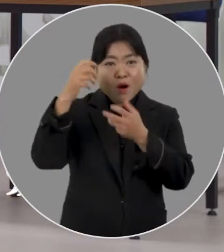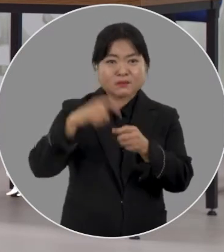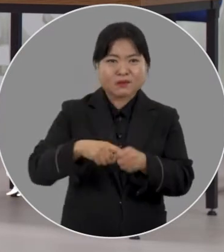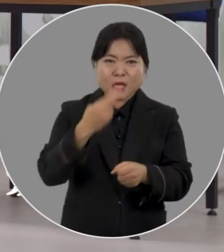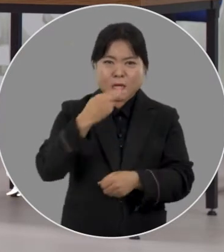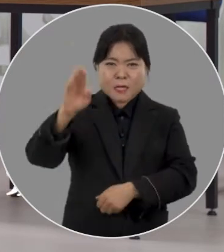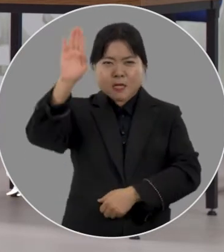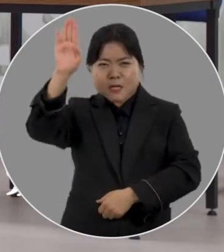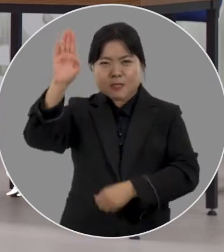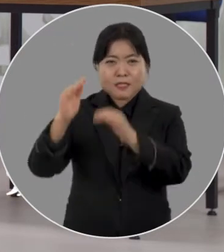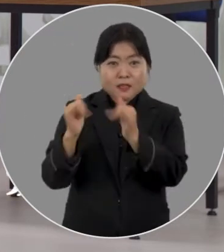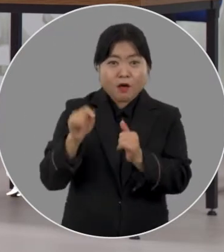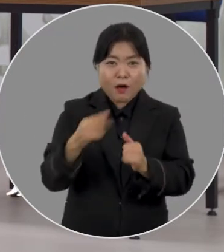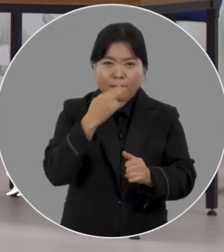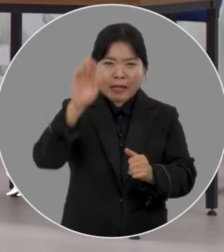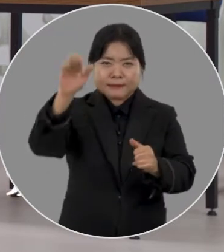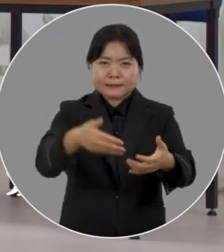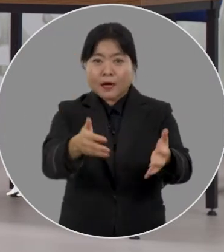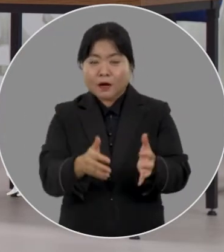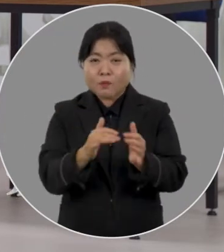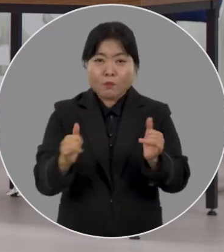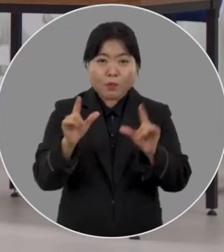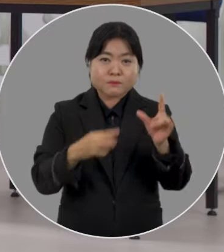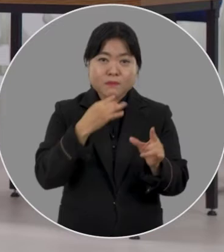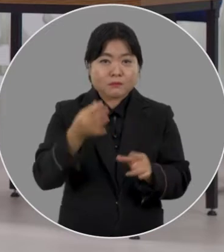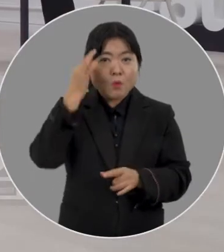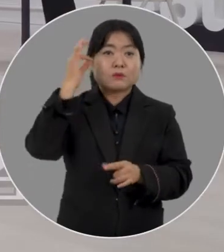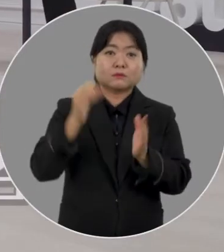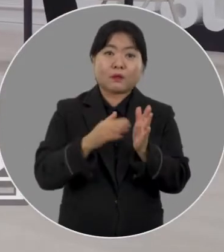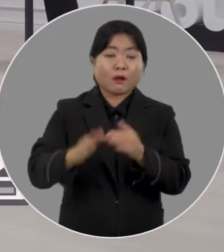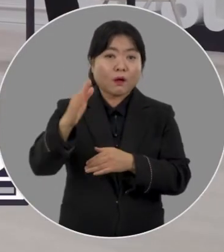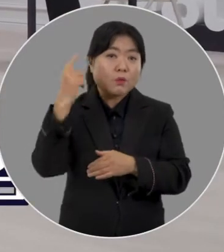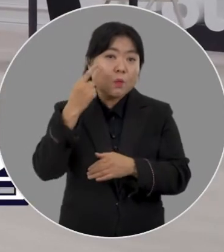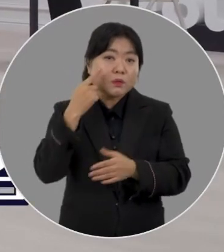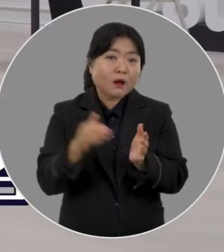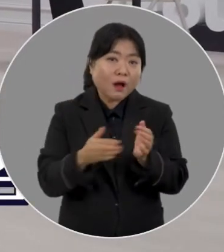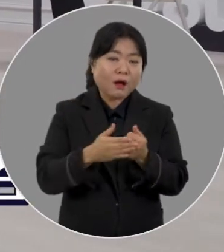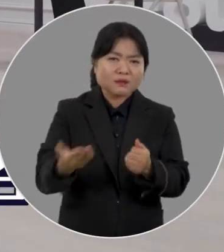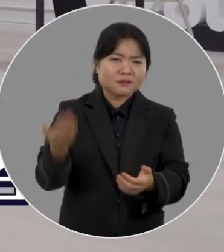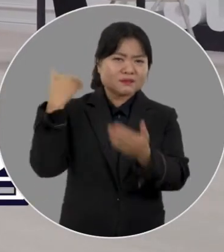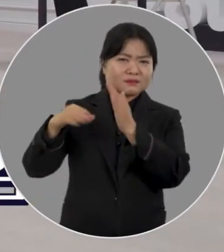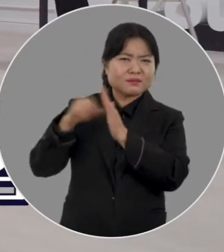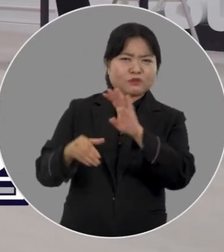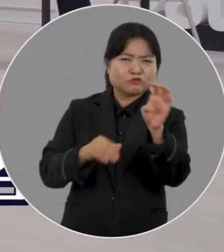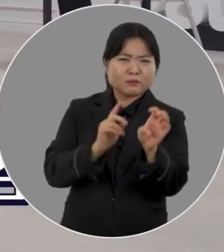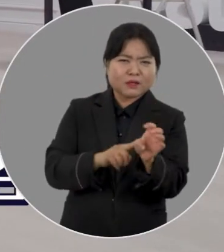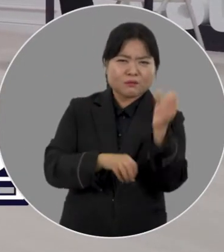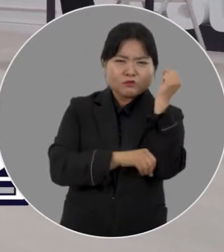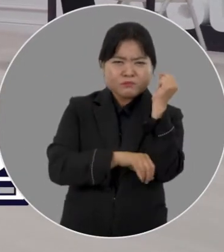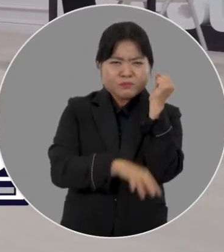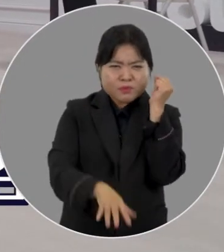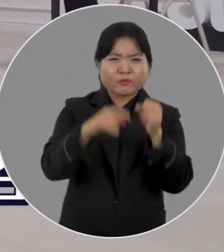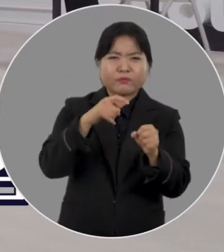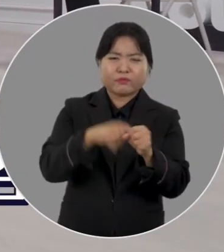나치 당원들의 모습만 먼저 떠올리기 마련인데 강연을 듣고 보니까 이게 사실 당시에 굉장히 그 유럽 사회에 뿌리 깊었던